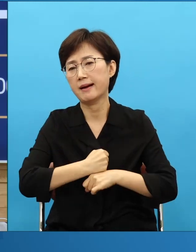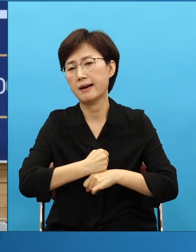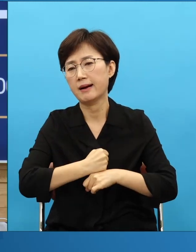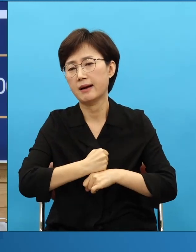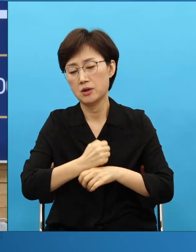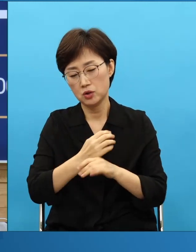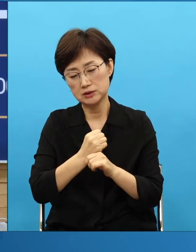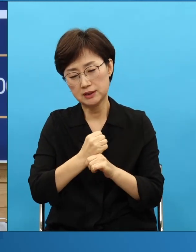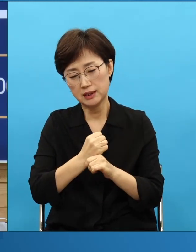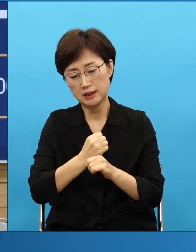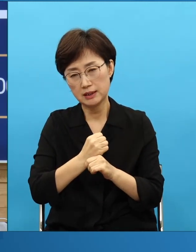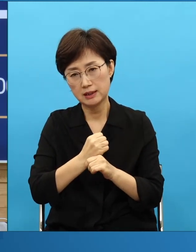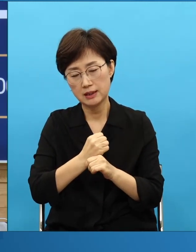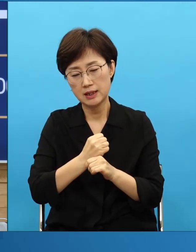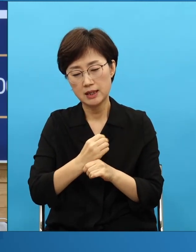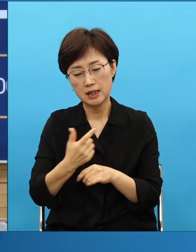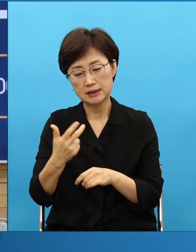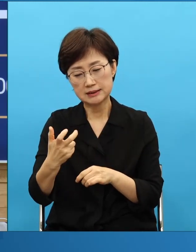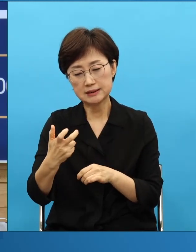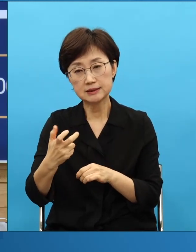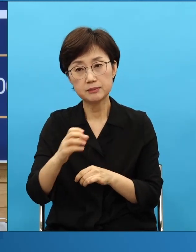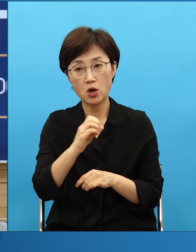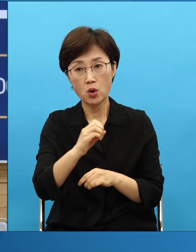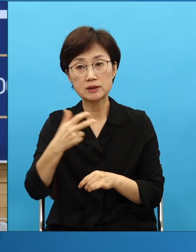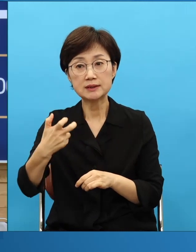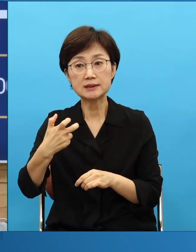years, the Israelites will fall. 그때부터